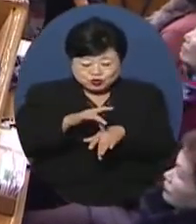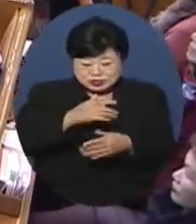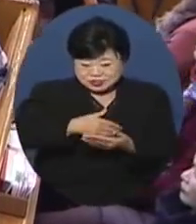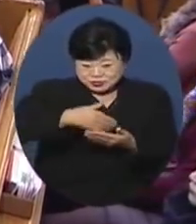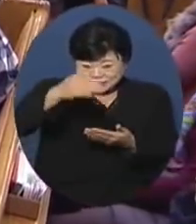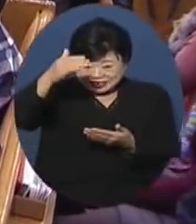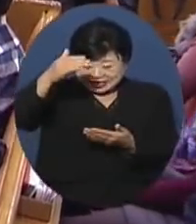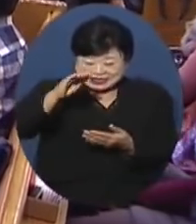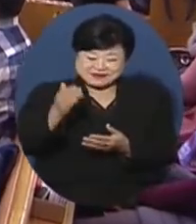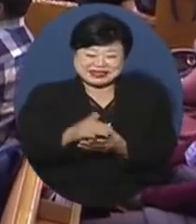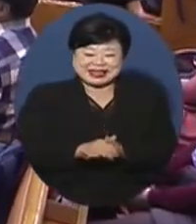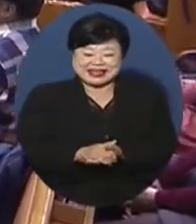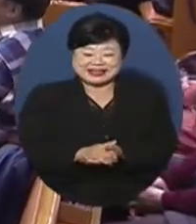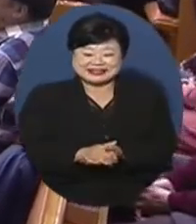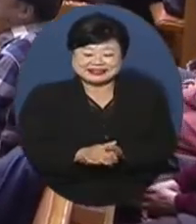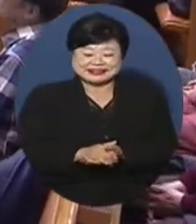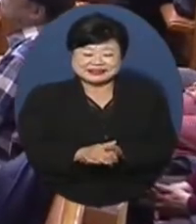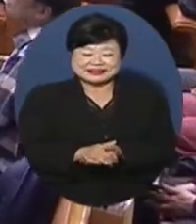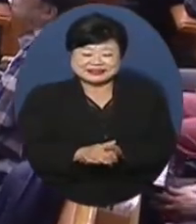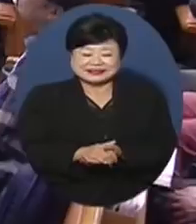쫓아내야 합니다.